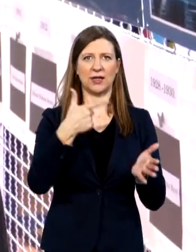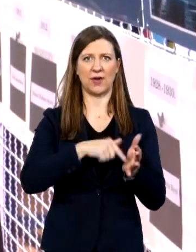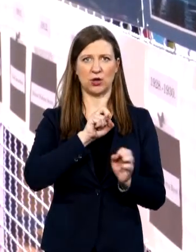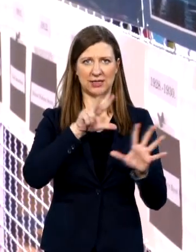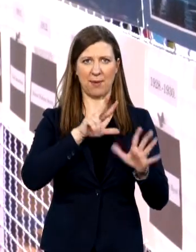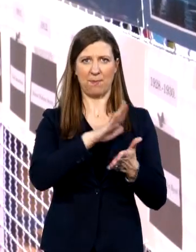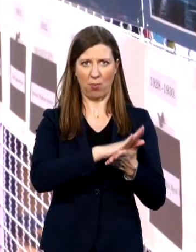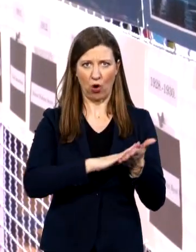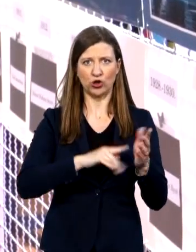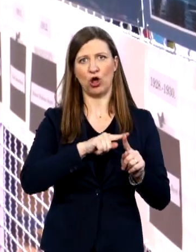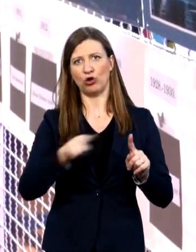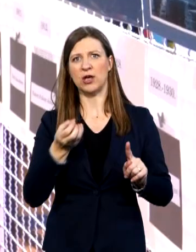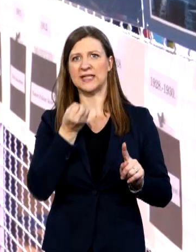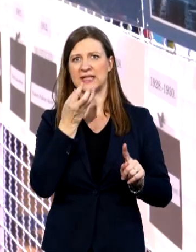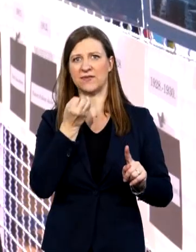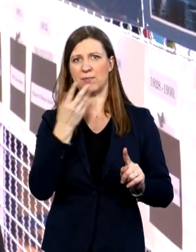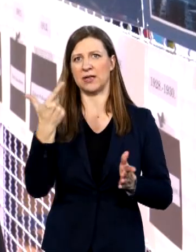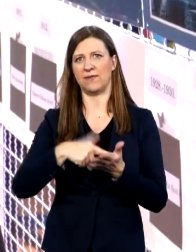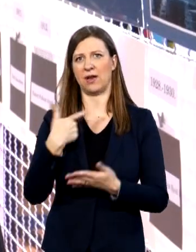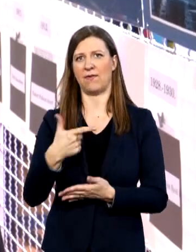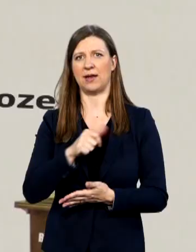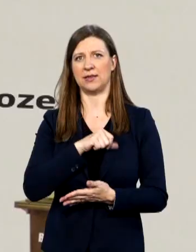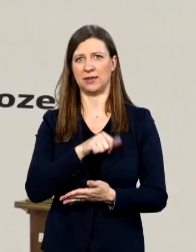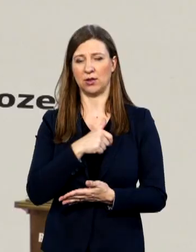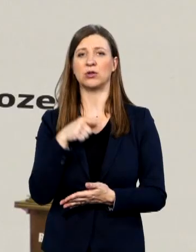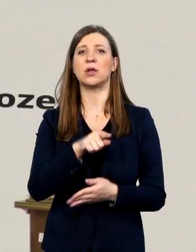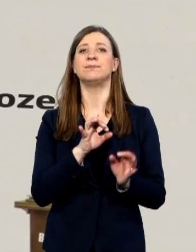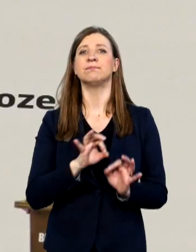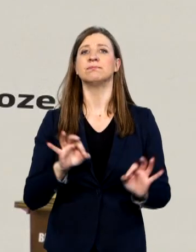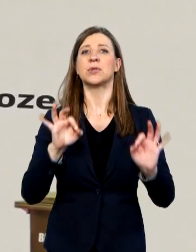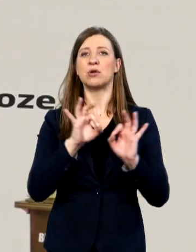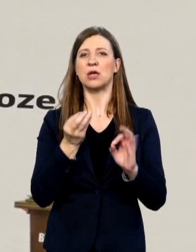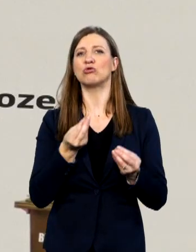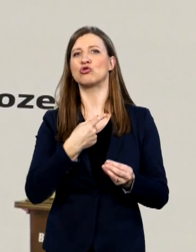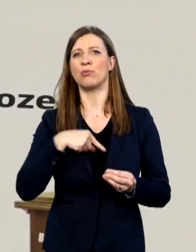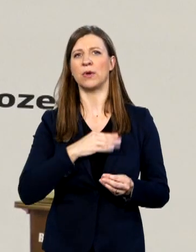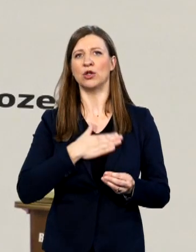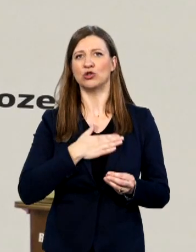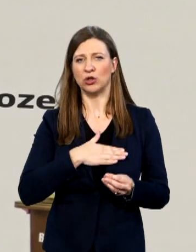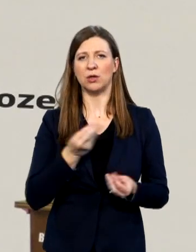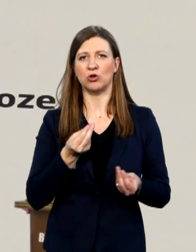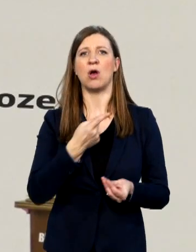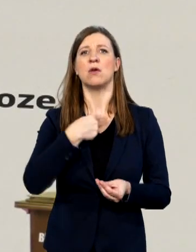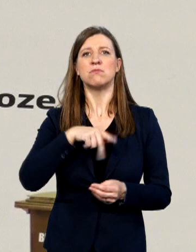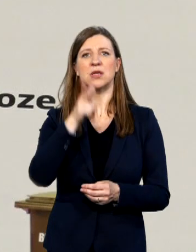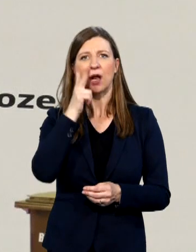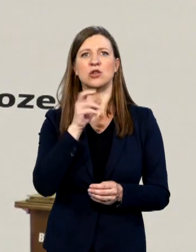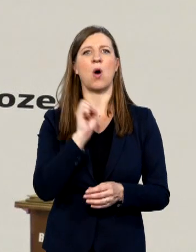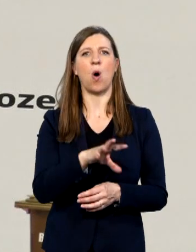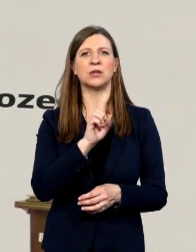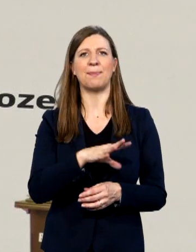rujna 2018. i trajat će, evo, do svibnja 2020. godine. Cilj ovog, evo, projekta je zapravo da se